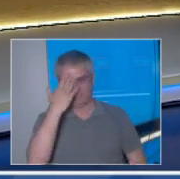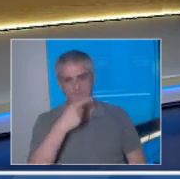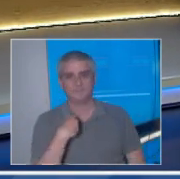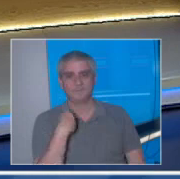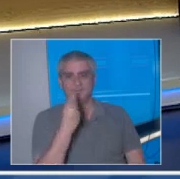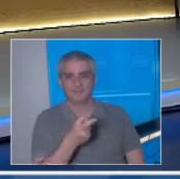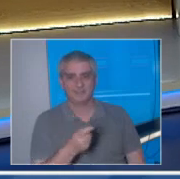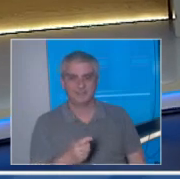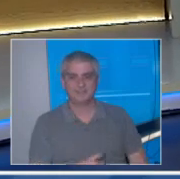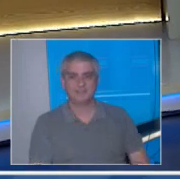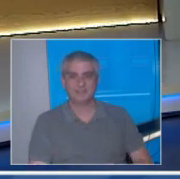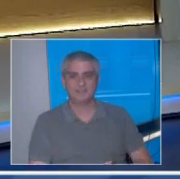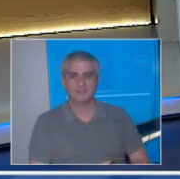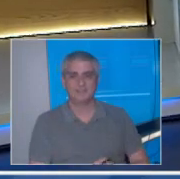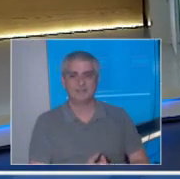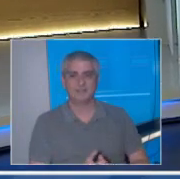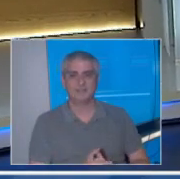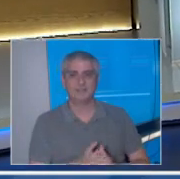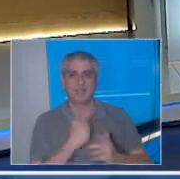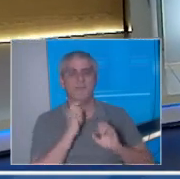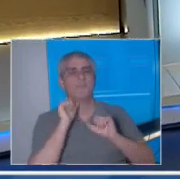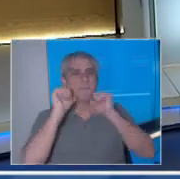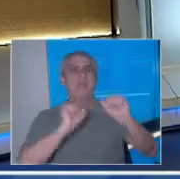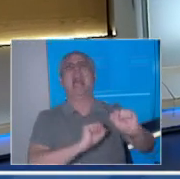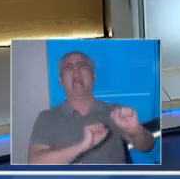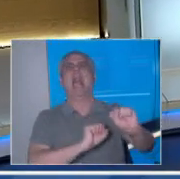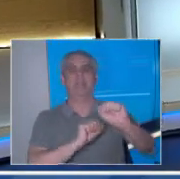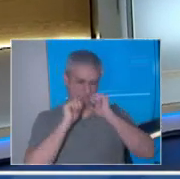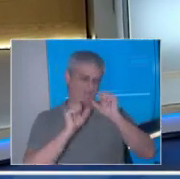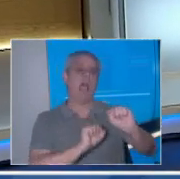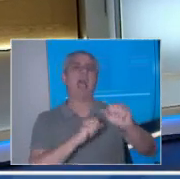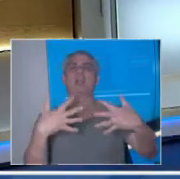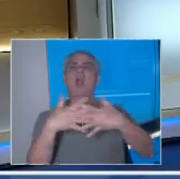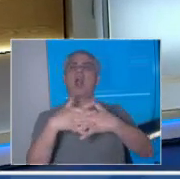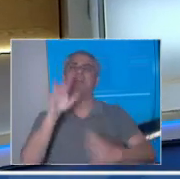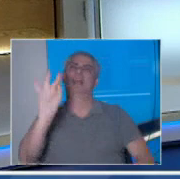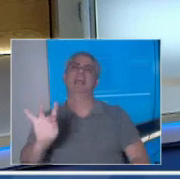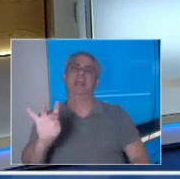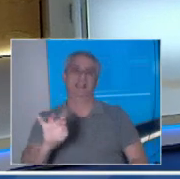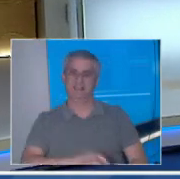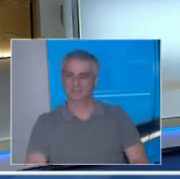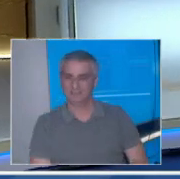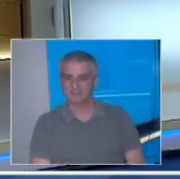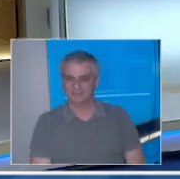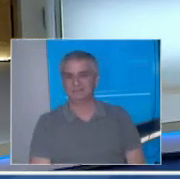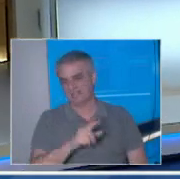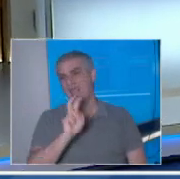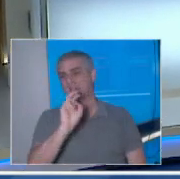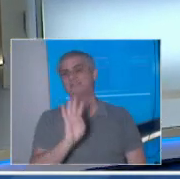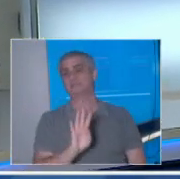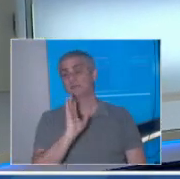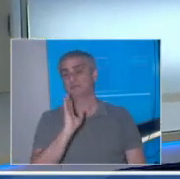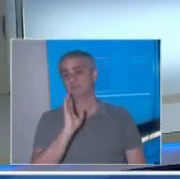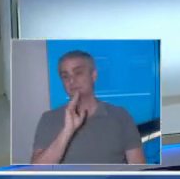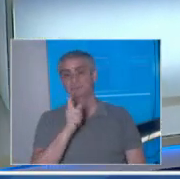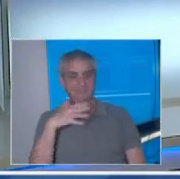אתן לה... כן, בבקשה. בעד. בלילות. בעד! קואליציה נגד! זאת עליזה בראשי. כן. אז הגיוני